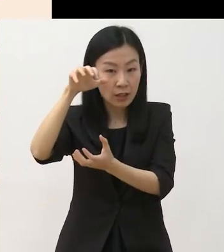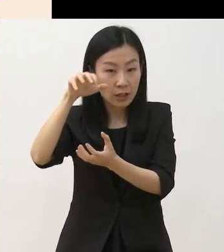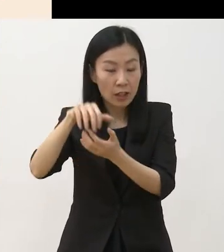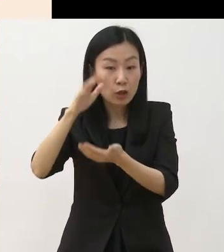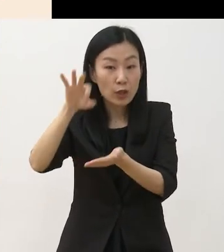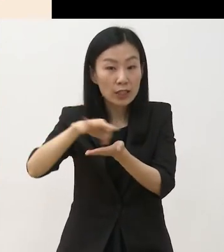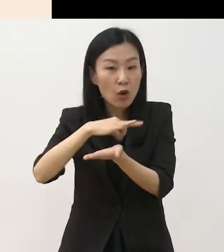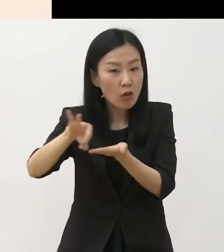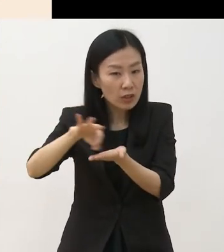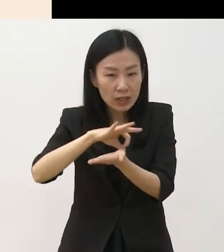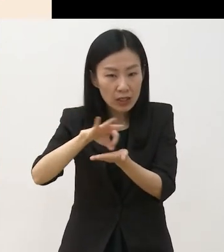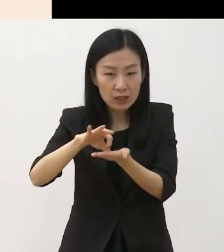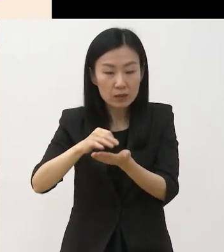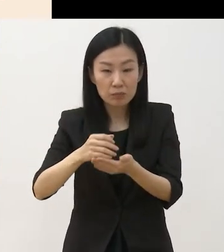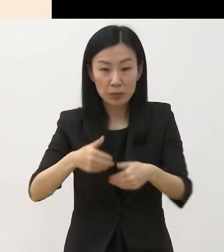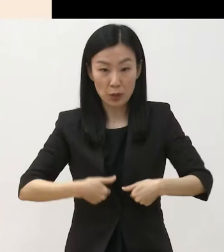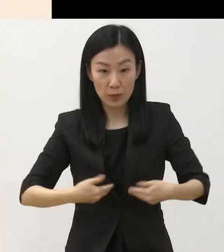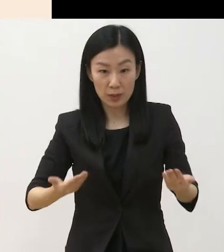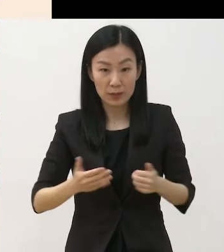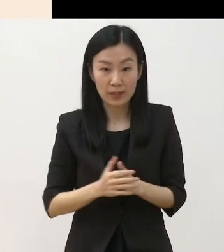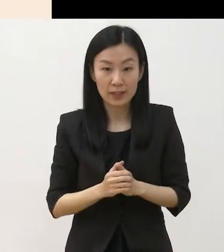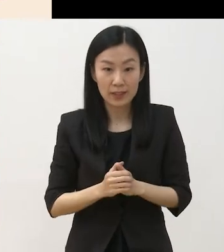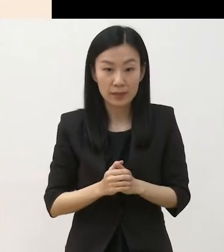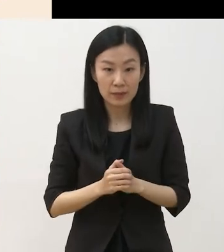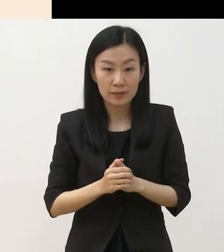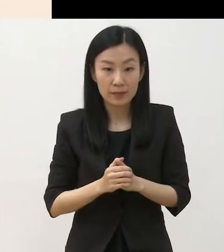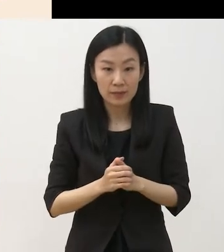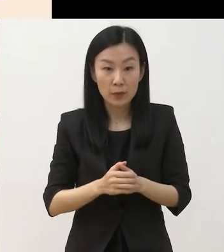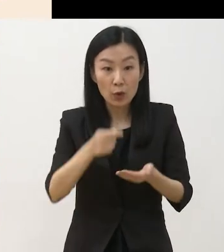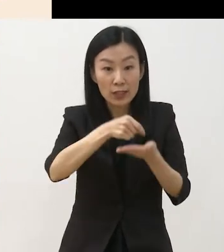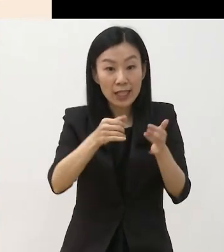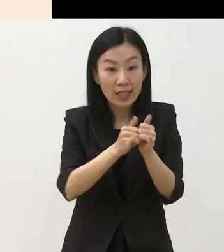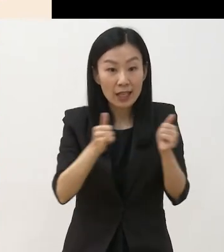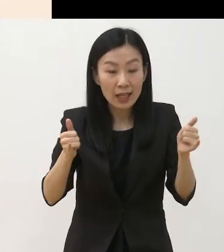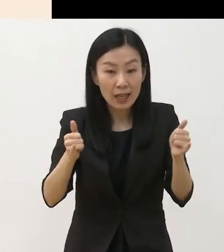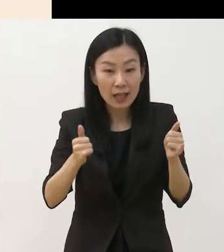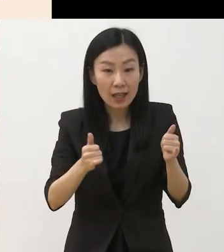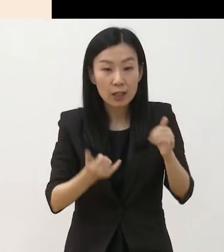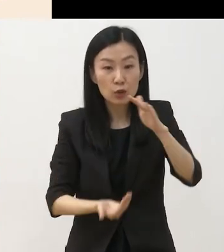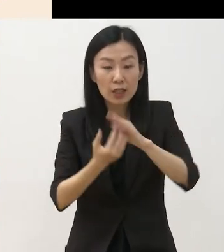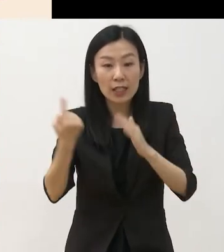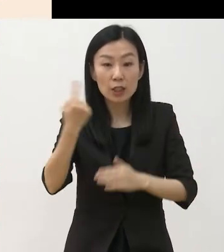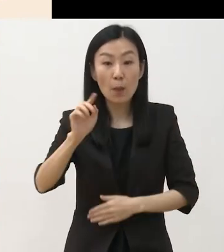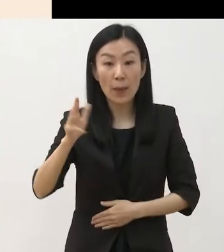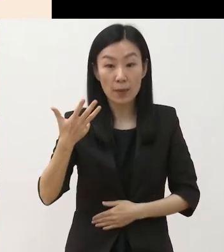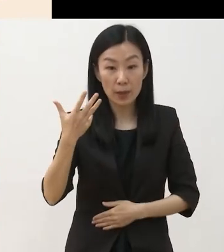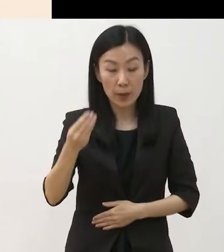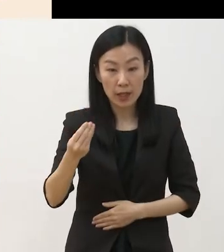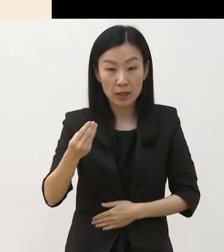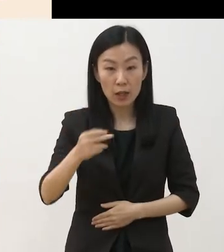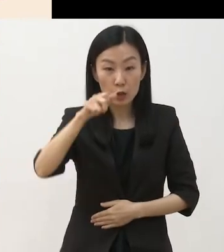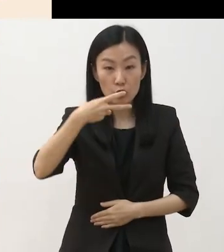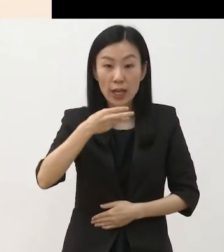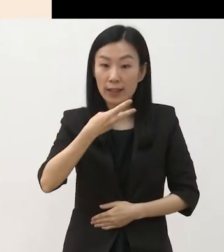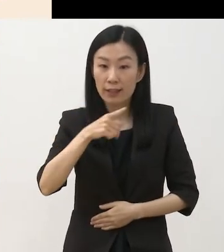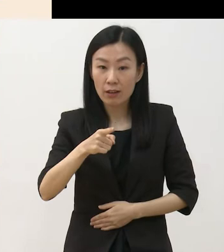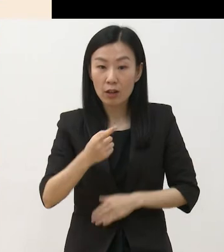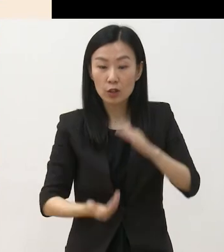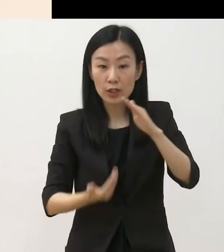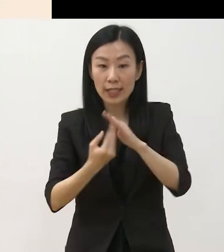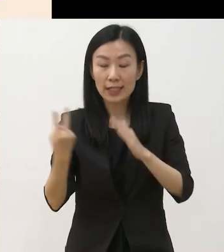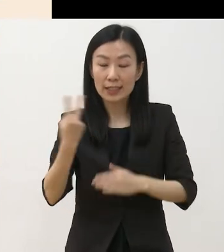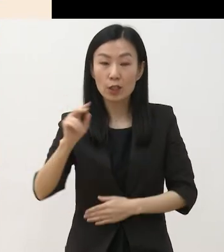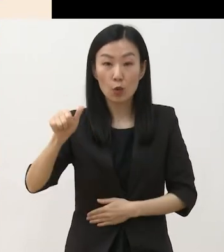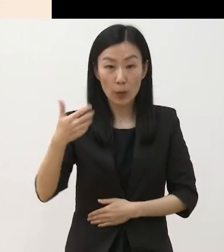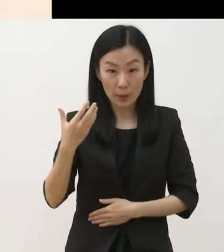없습니다. 그리고 시각예술 분야는 작가가 최대 1,800만 원, 큐레이터가 최대